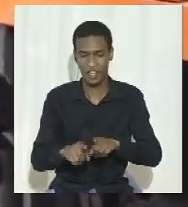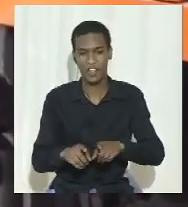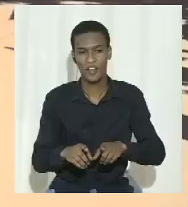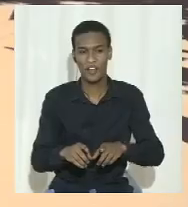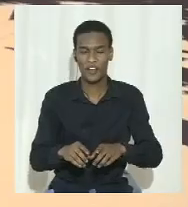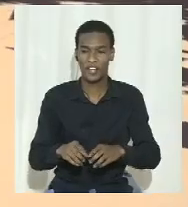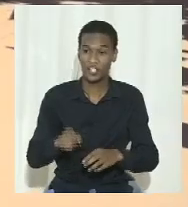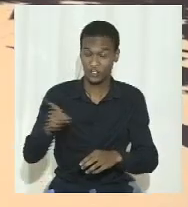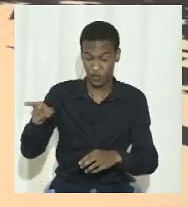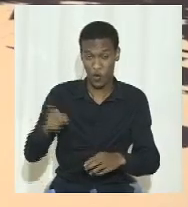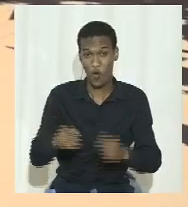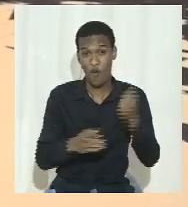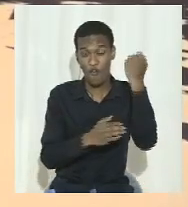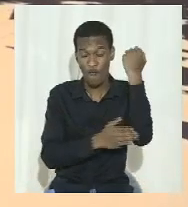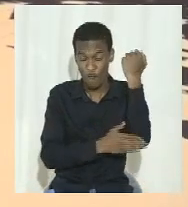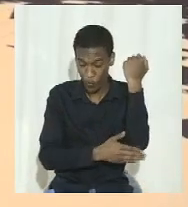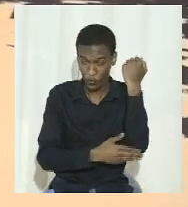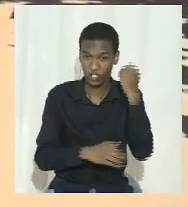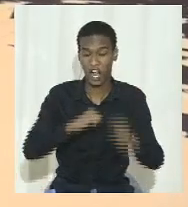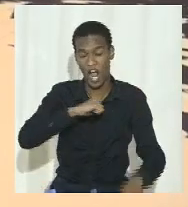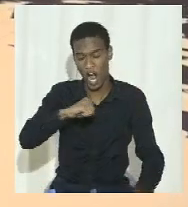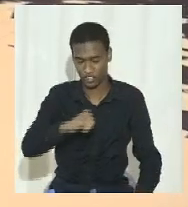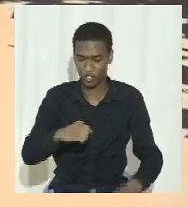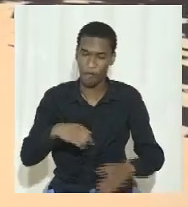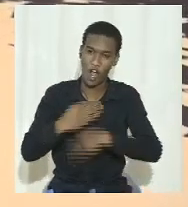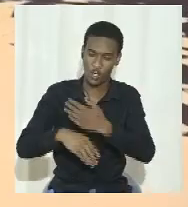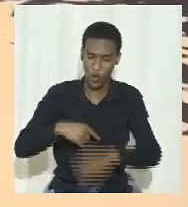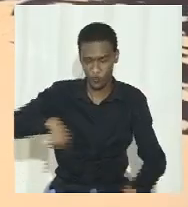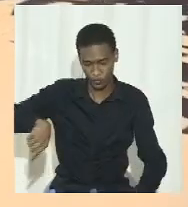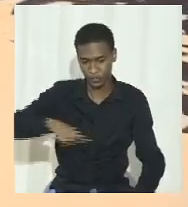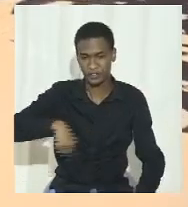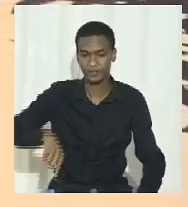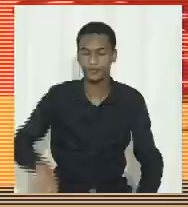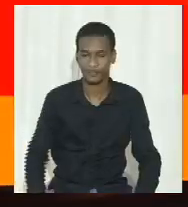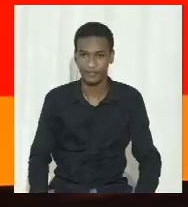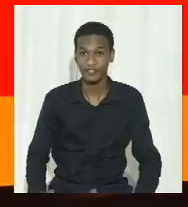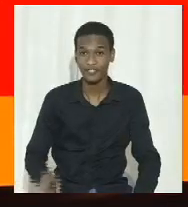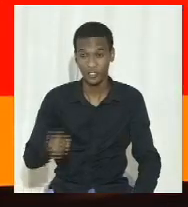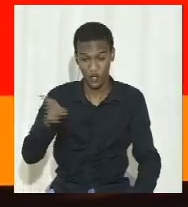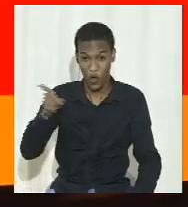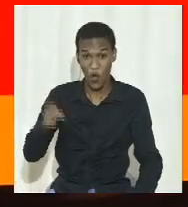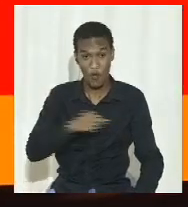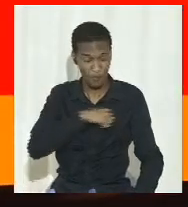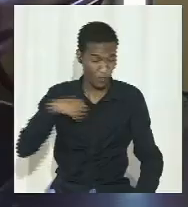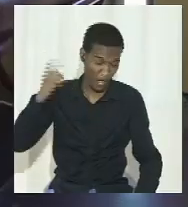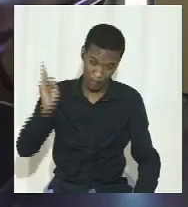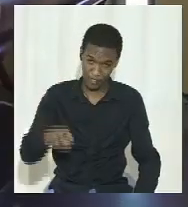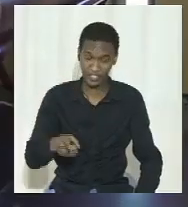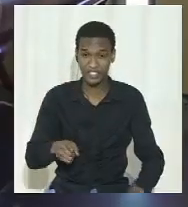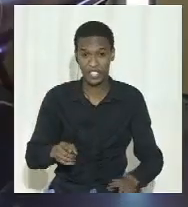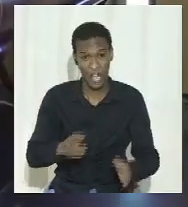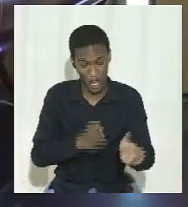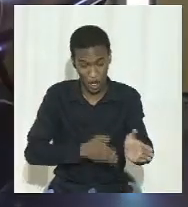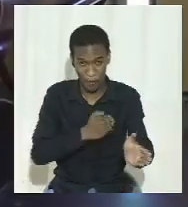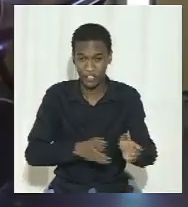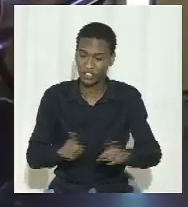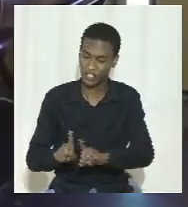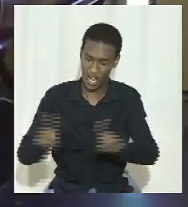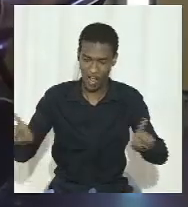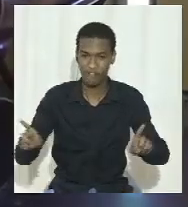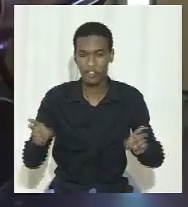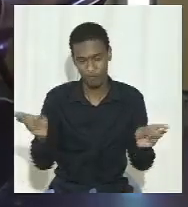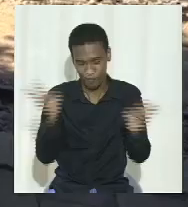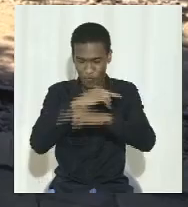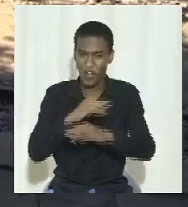vodidrafitrasa ho atontsika izao. Ankoatra ireto efa tonga ireto dia mbola izy vakan hafa ihany koa ho avy entina manamora ny fitaterana ny olona